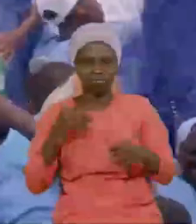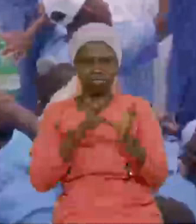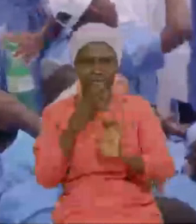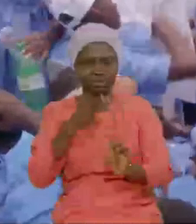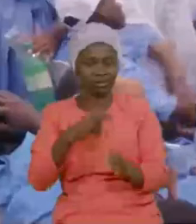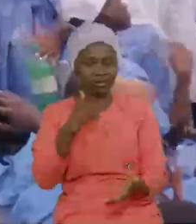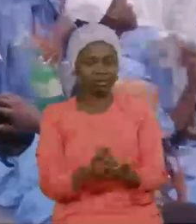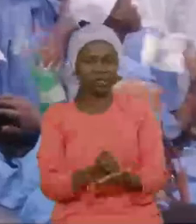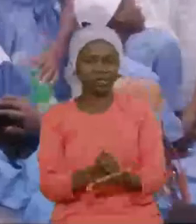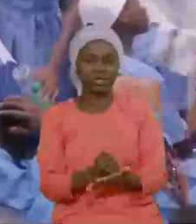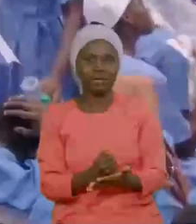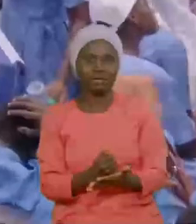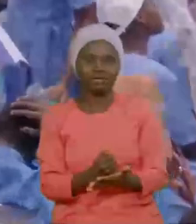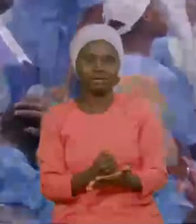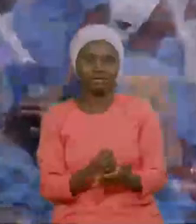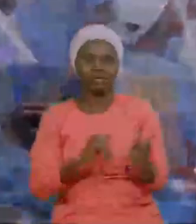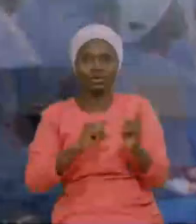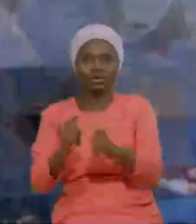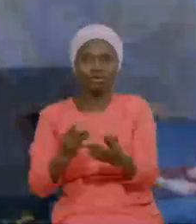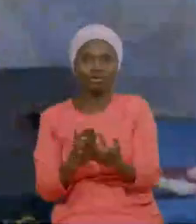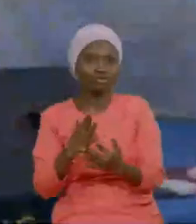Tu ne mourras pas prématurément.